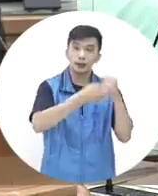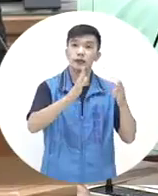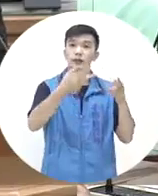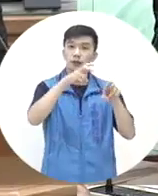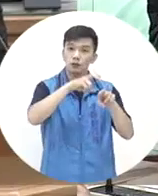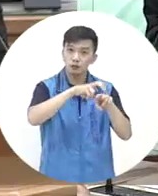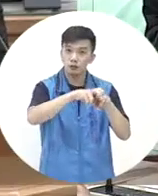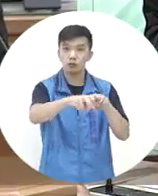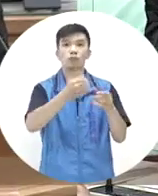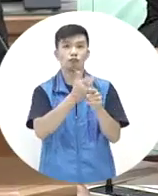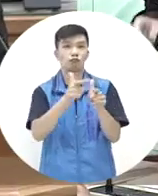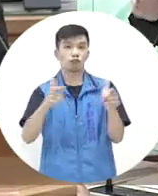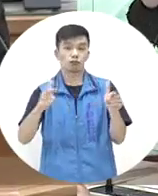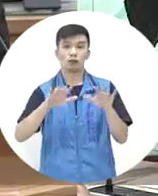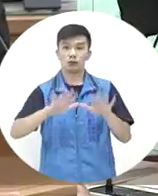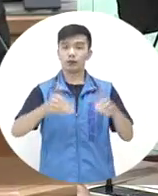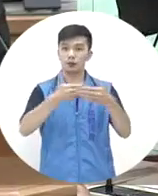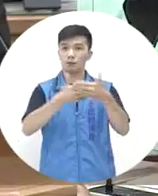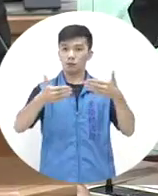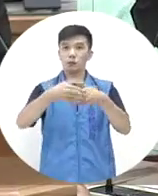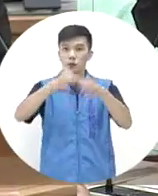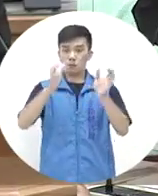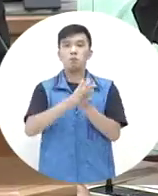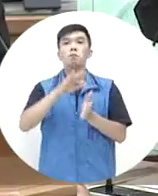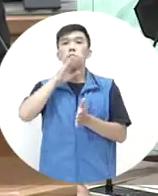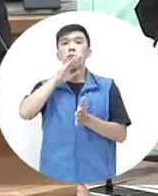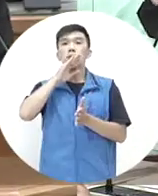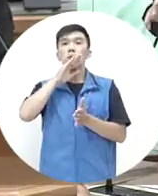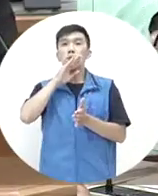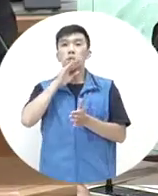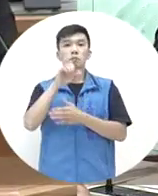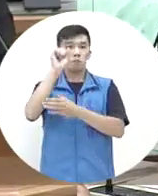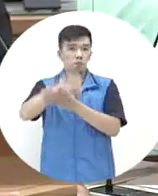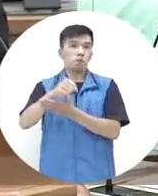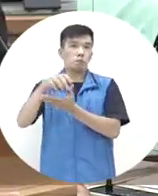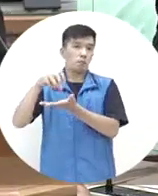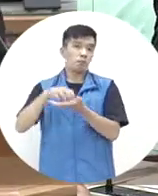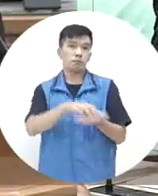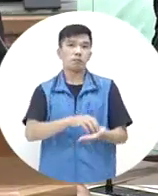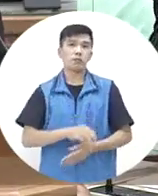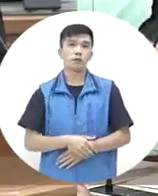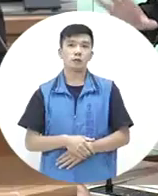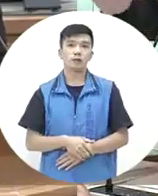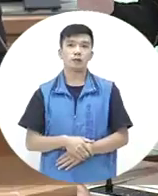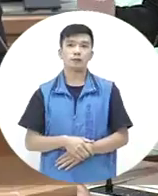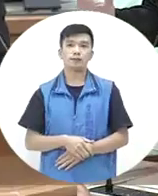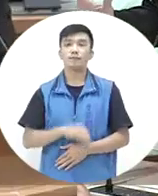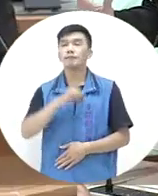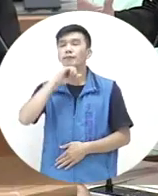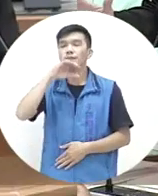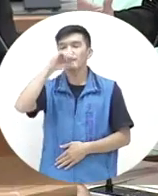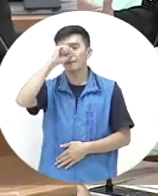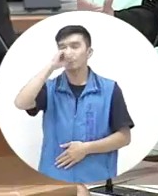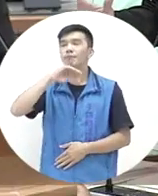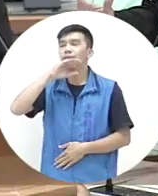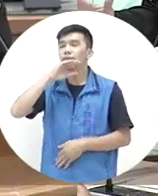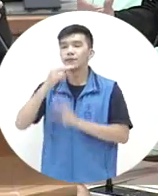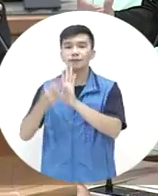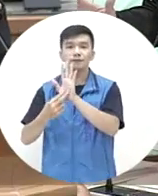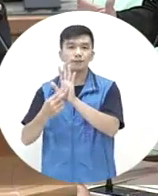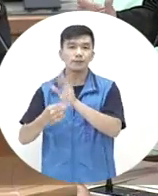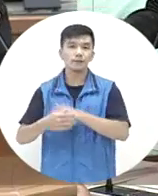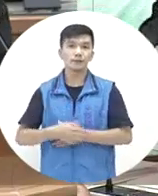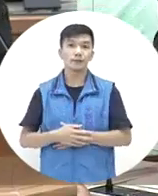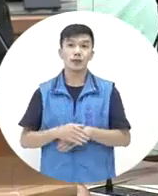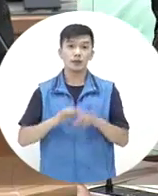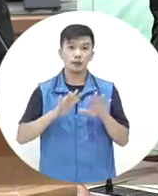本今嘛高东波把它核定。 这个哈、哦，我等一下再来请教市长。 好好，抱歉， 你当然没有讲到重。其实是问题是蛮多的。 起码先这两条线